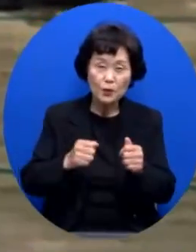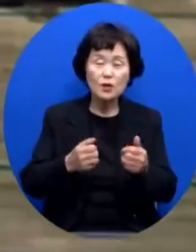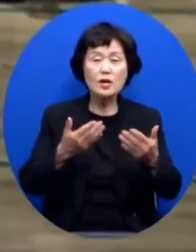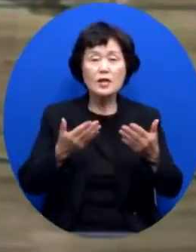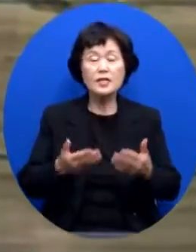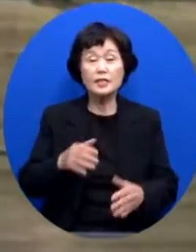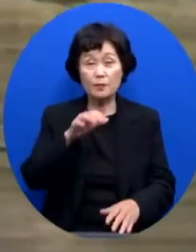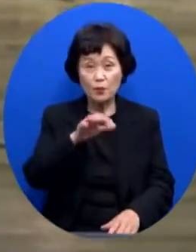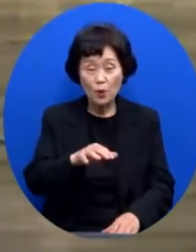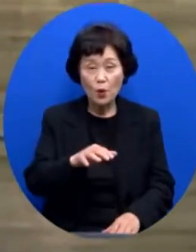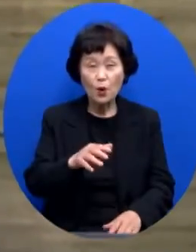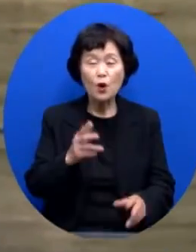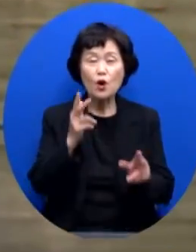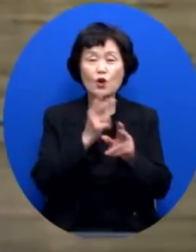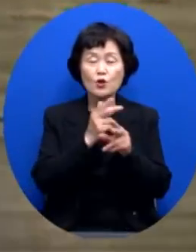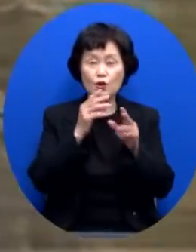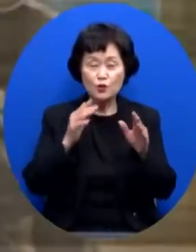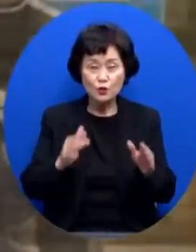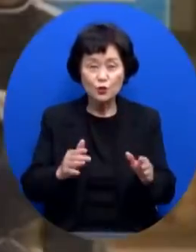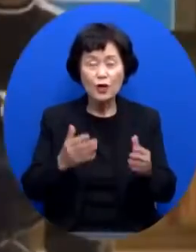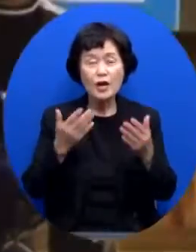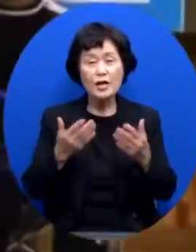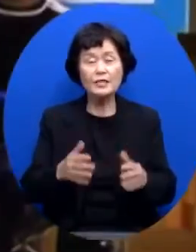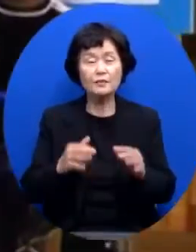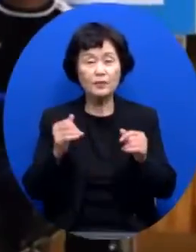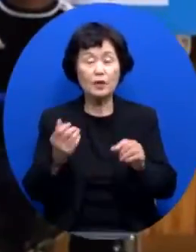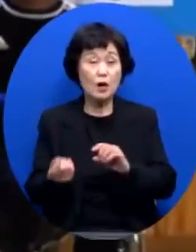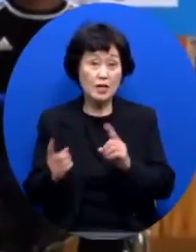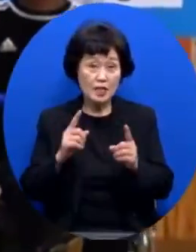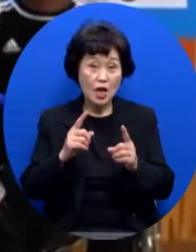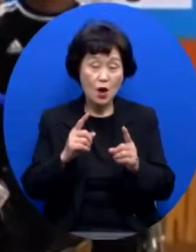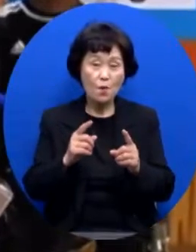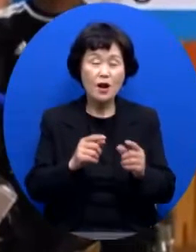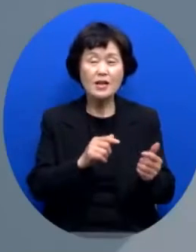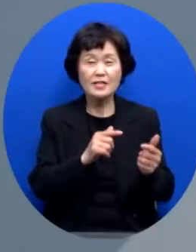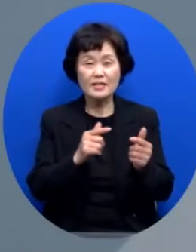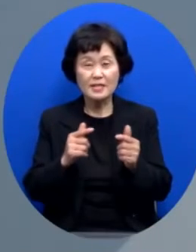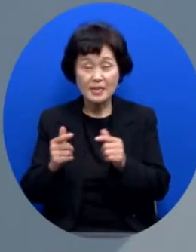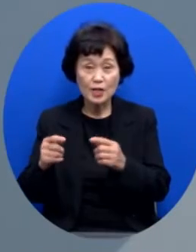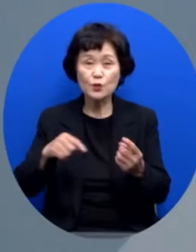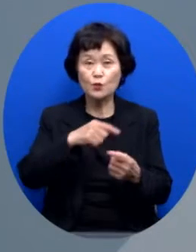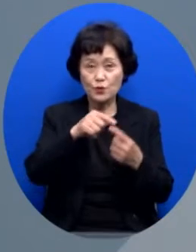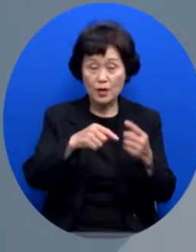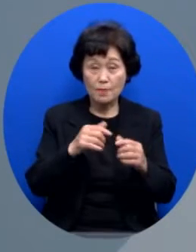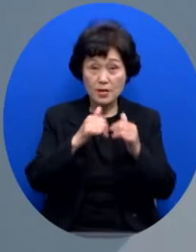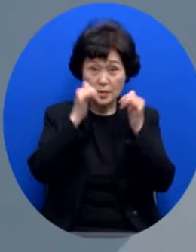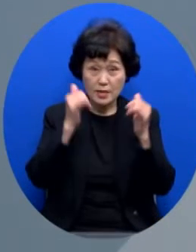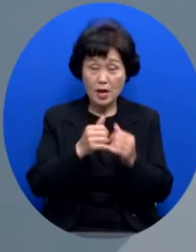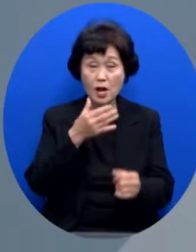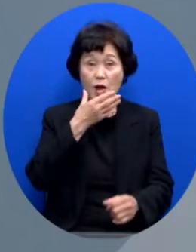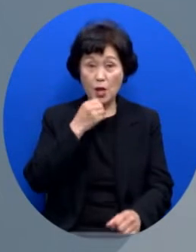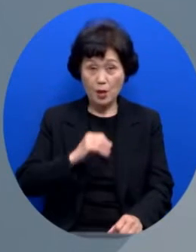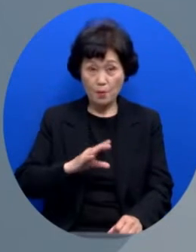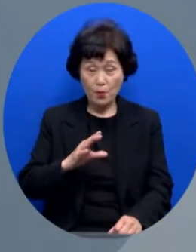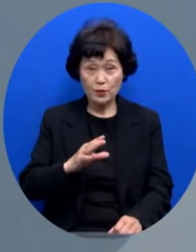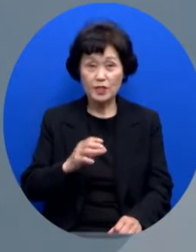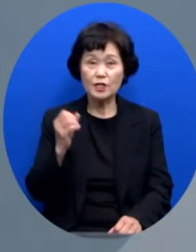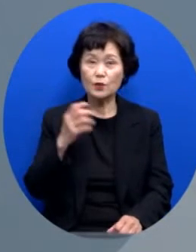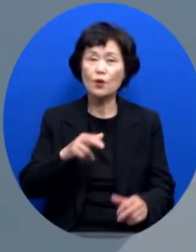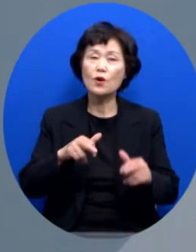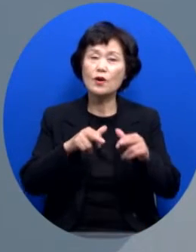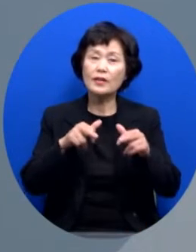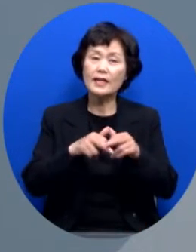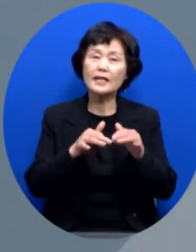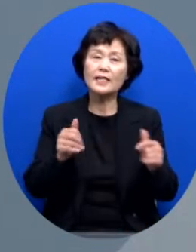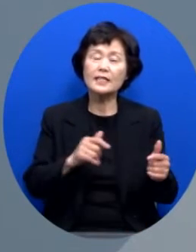장애인 주간보호센터, 장애인 자립생활센터 등을 운영하면서 사회복지서비스, 또 장애인의